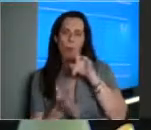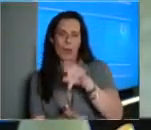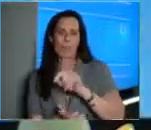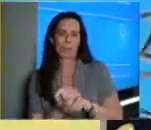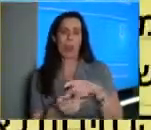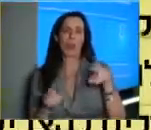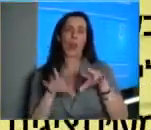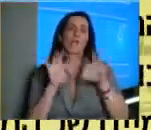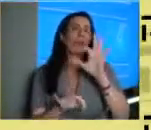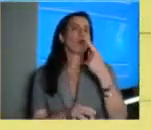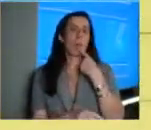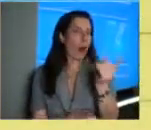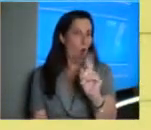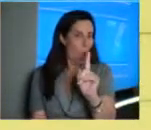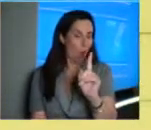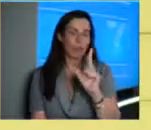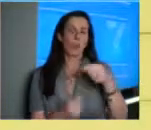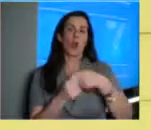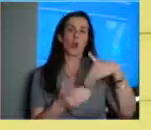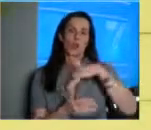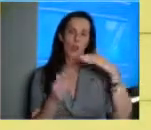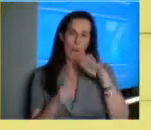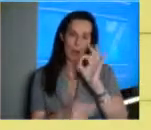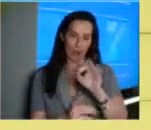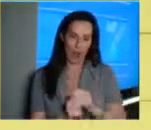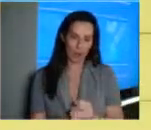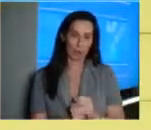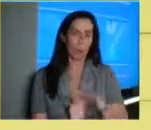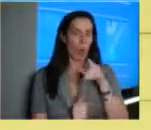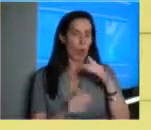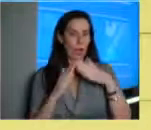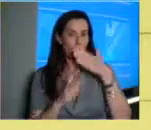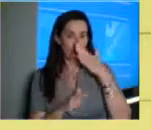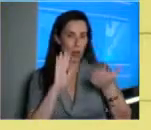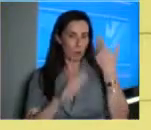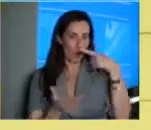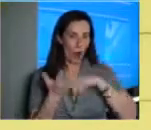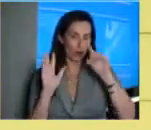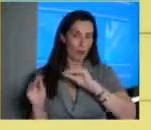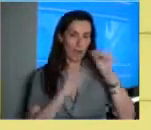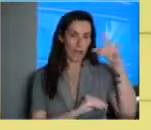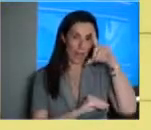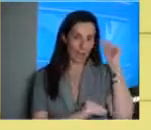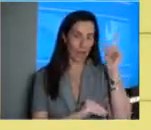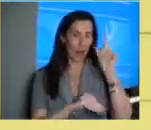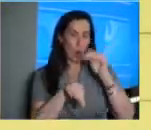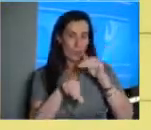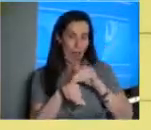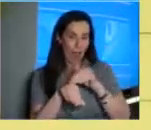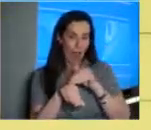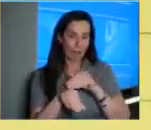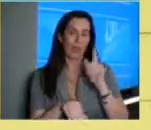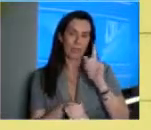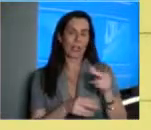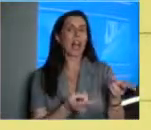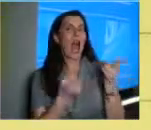אתה לא יכול להצביע איפה שאתה רוצה, אלא לפי כתובת המגורים שאתה רשום בה. יכול להיות שגרת בירושלים לפני חודש, עברת לתל אביב, ולא התקנת את הכתובת שלך, אתה